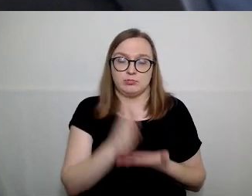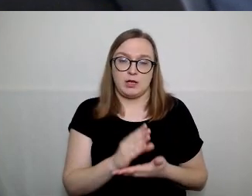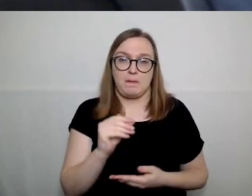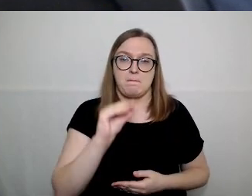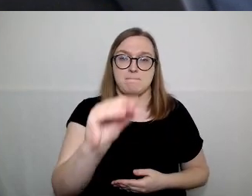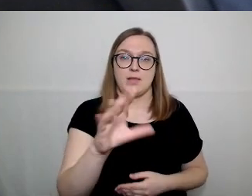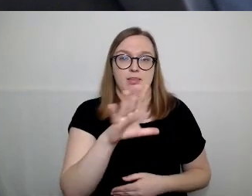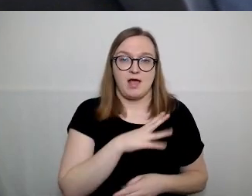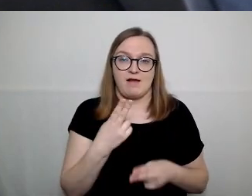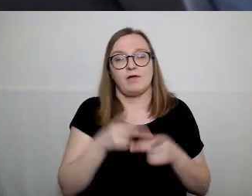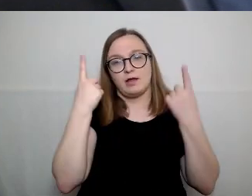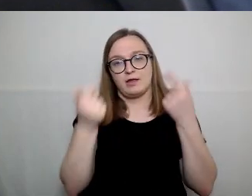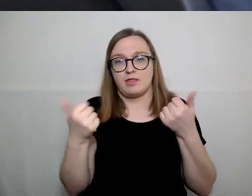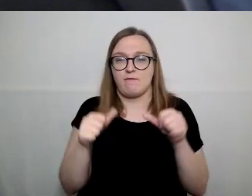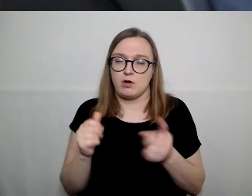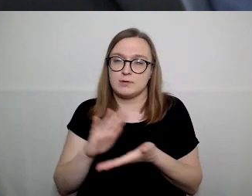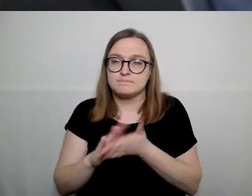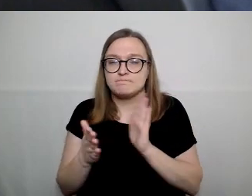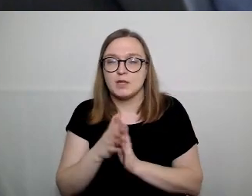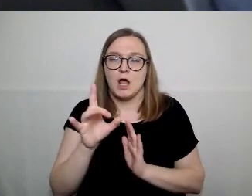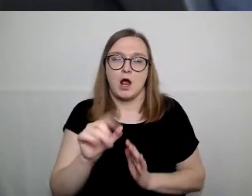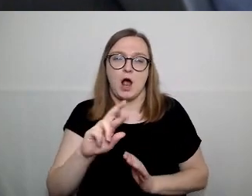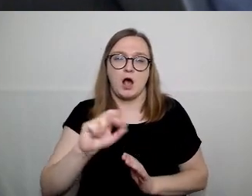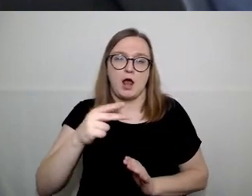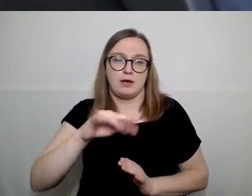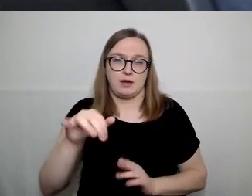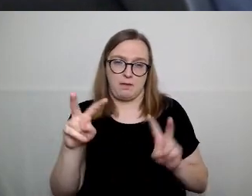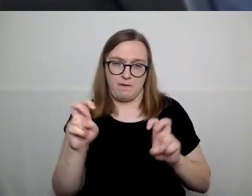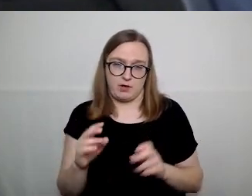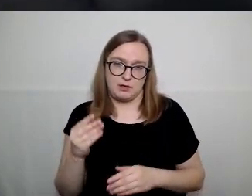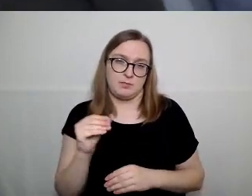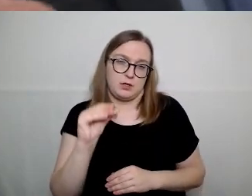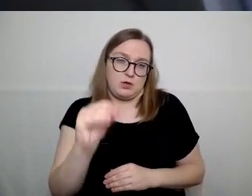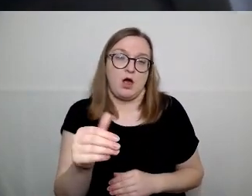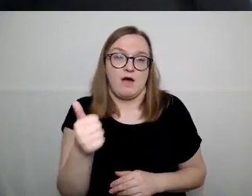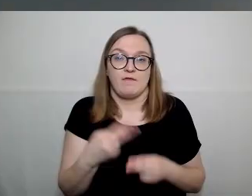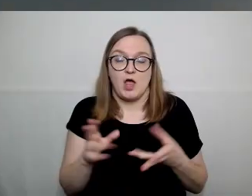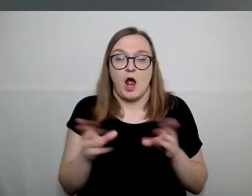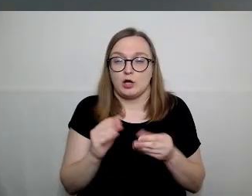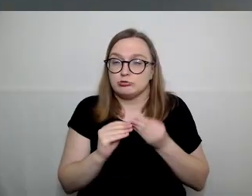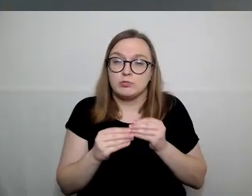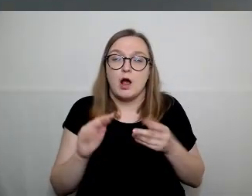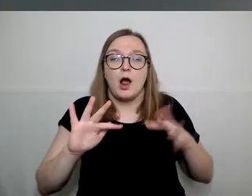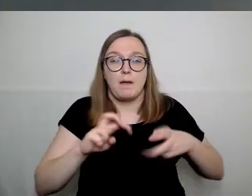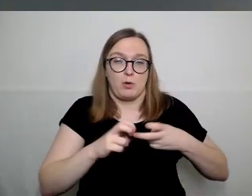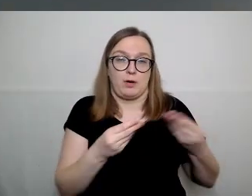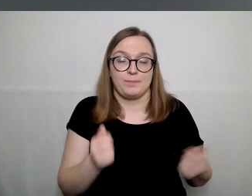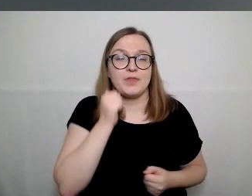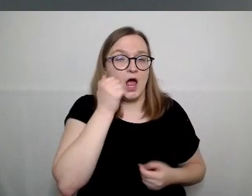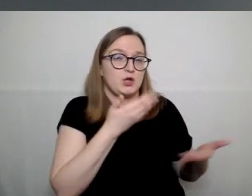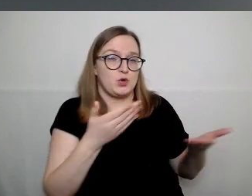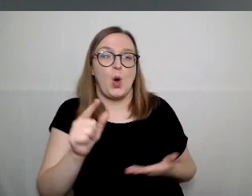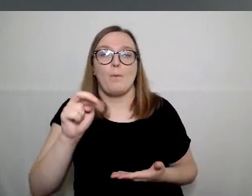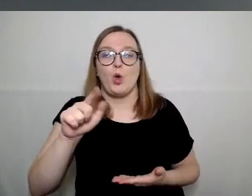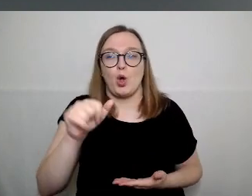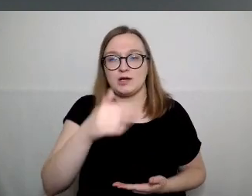kaip minėjau, dėmesys yra skiriamas ir ieškom tų geriausių sprendimų bendrai. Dėkuoju, Giedrius Pulokas, Valstiečių žaliųjų sąjunga. Ačiū.